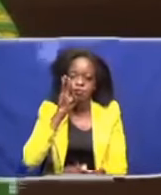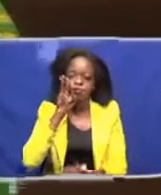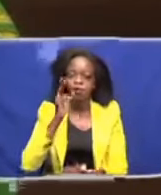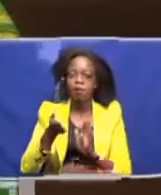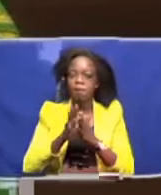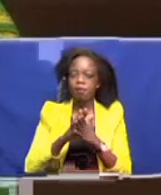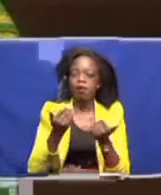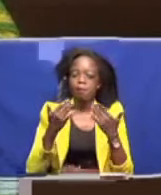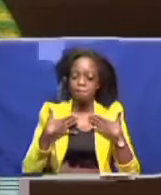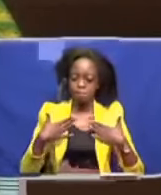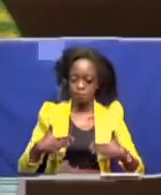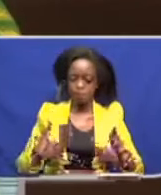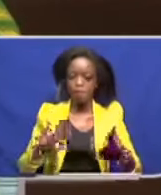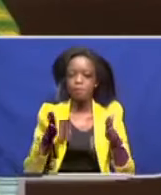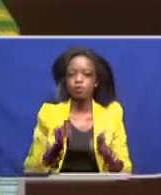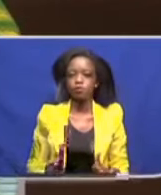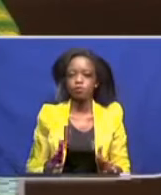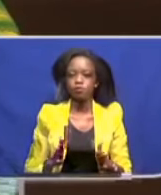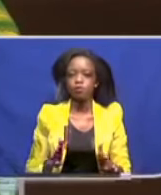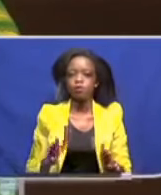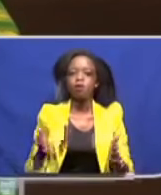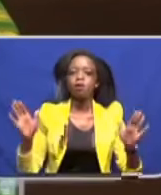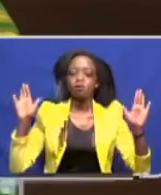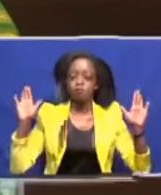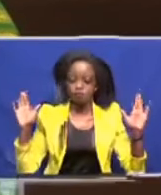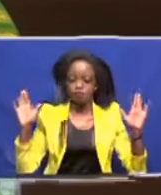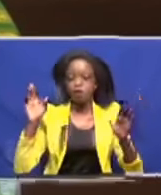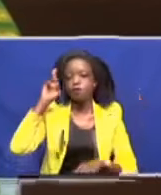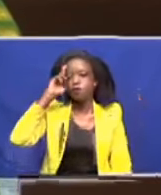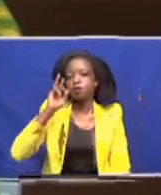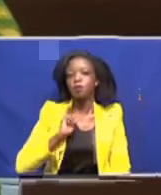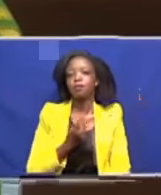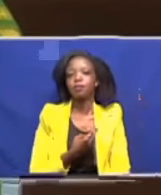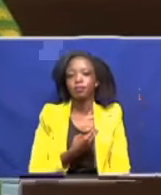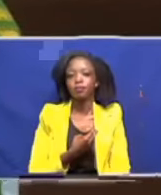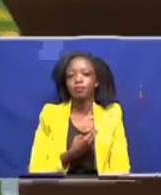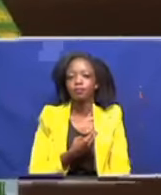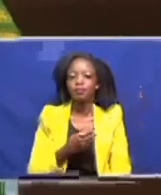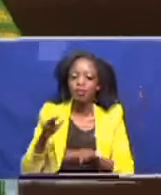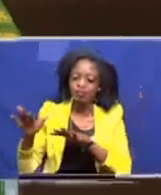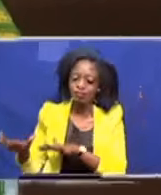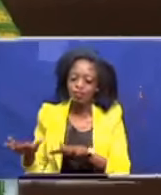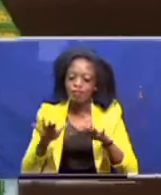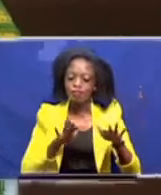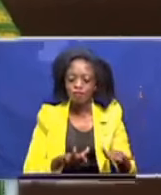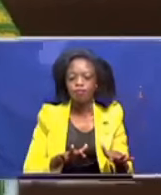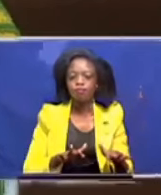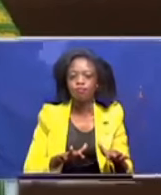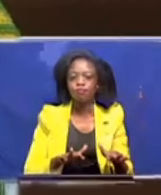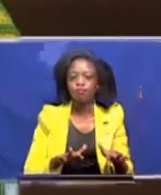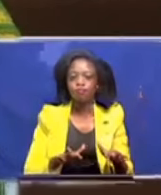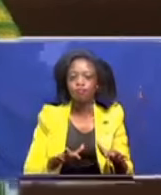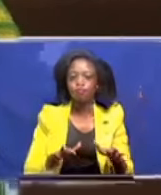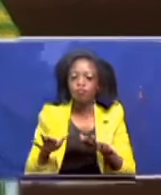akawa mwanadamu, akasulubiwa pia kwa ajili yetu sisi, akateswa kwa mamlaka ya Pontio